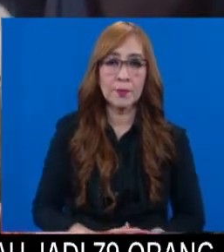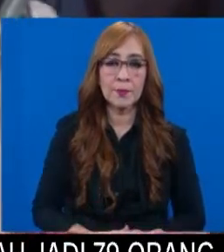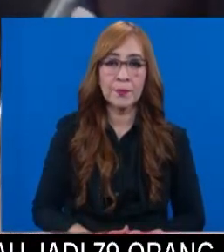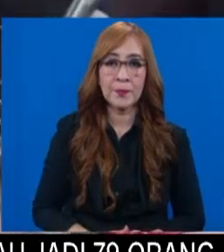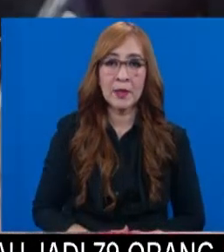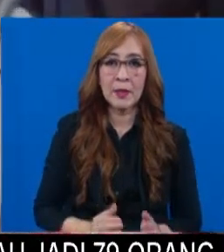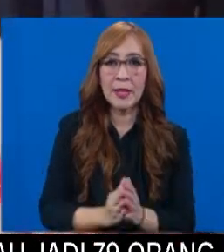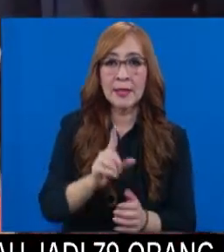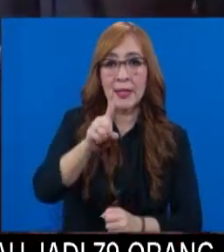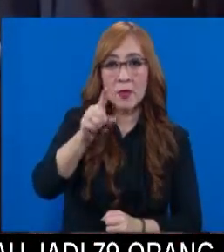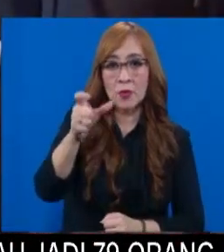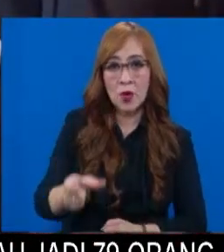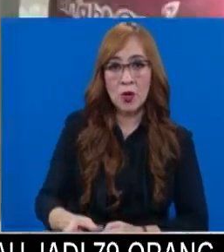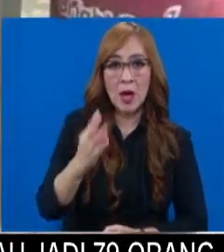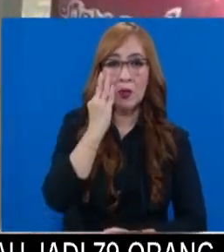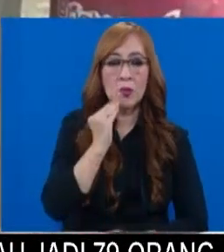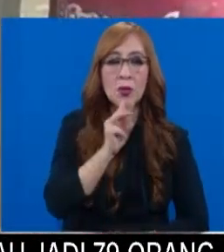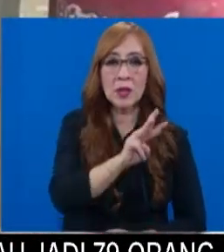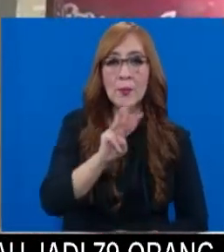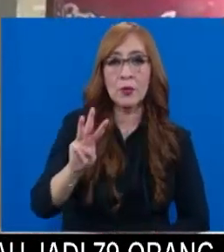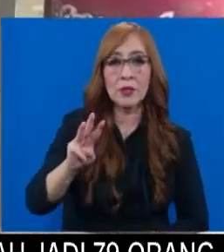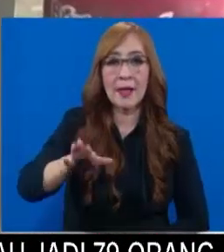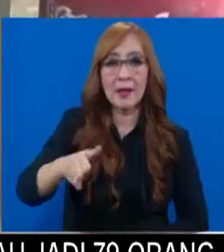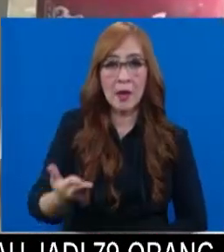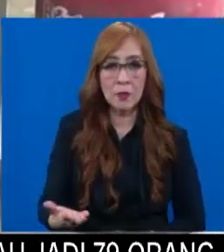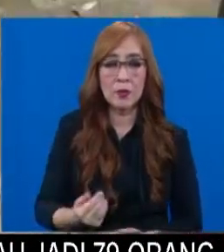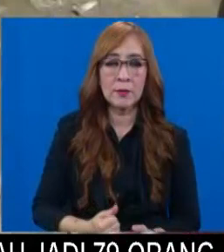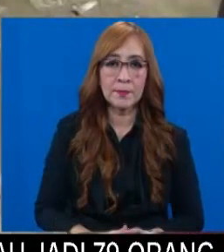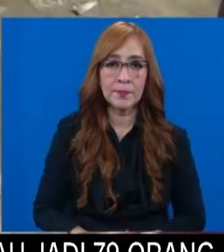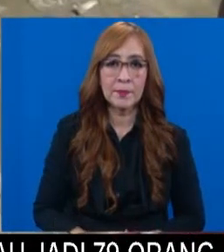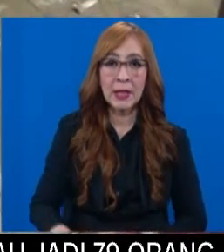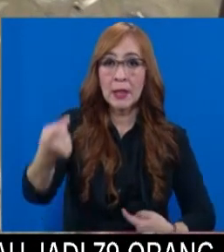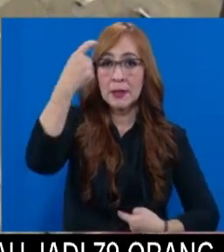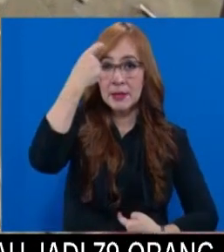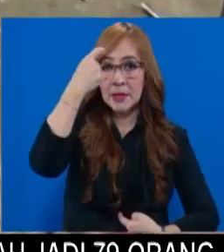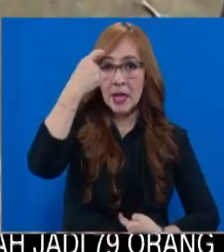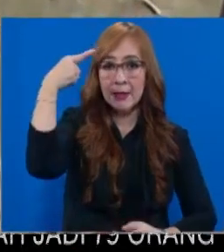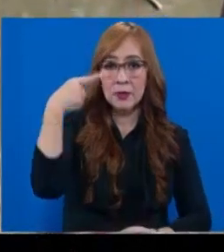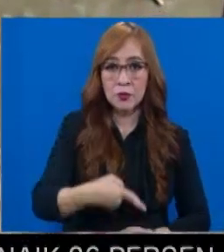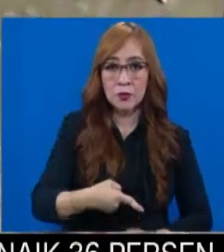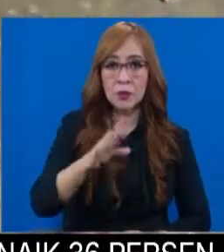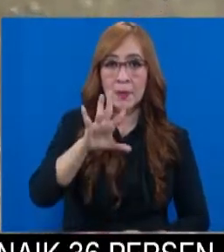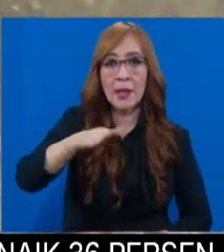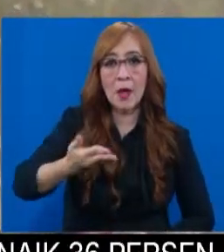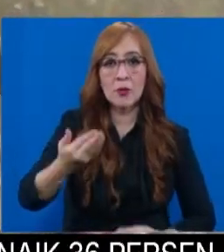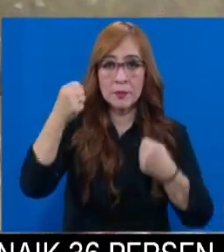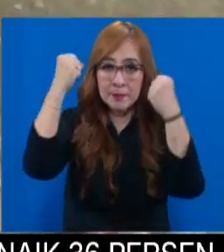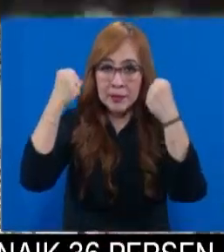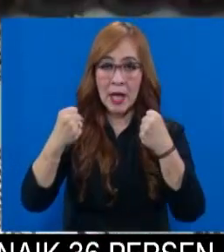berumur 33 tahun. Atas ulahnya, para tersangka terancam 5 tahun penjara